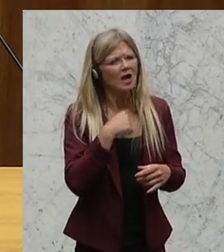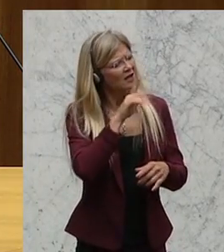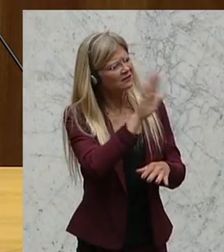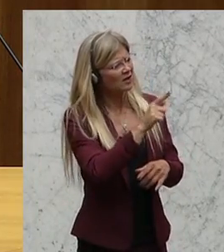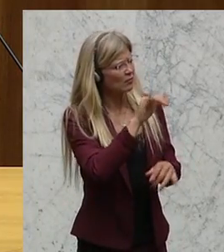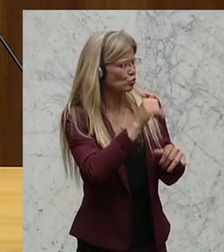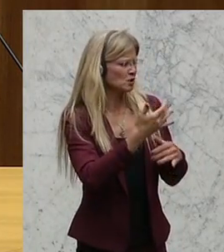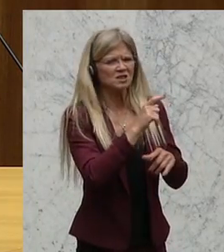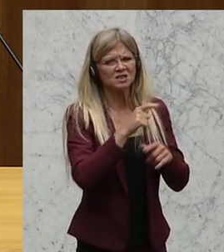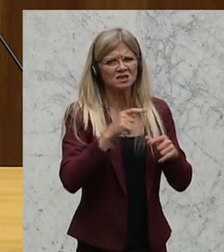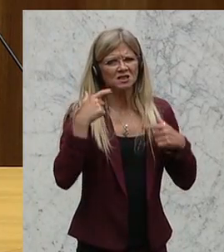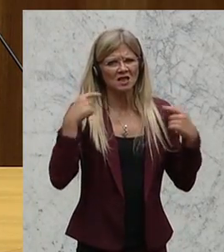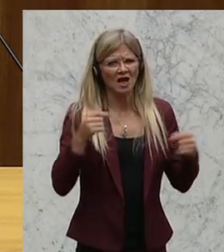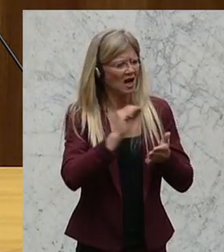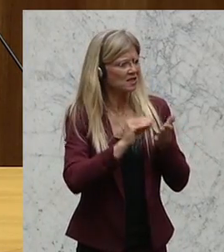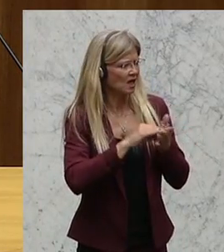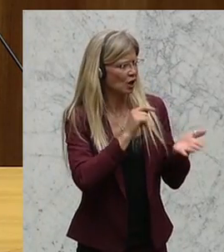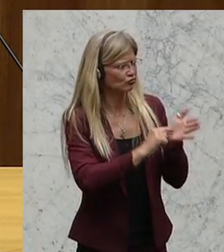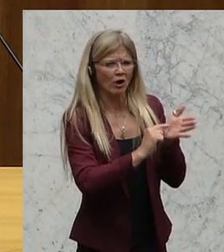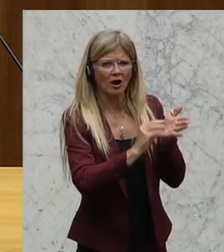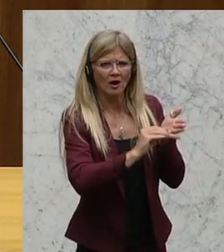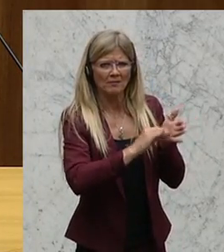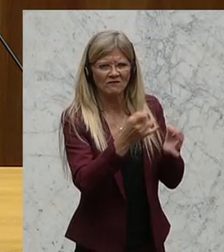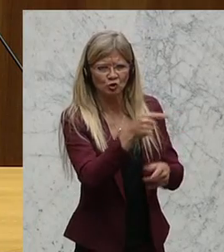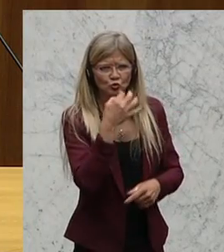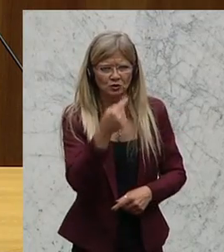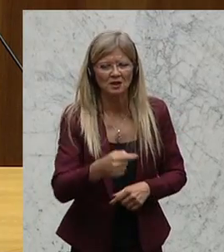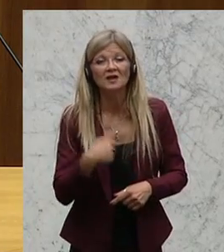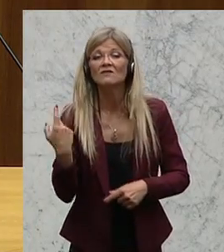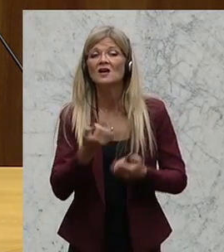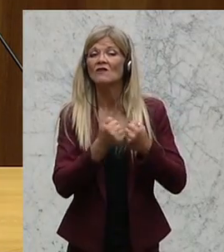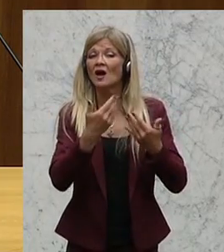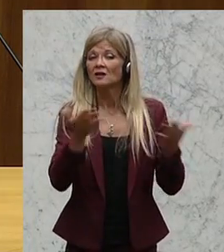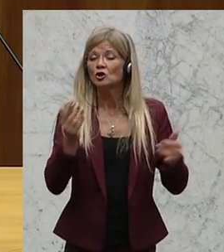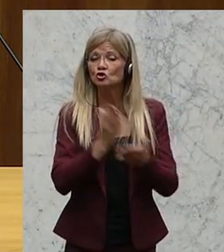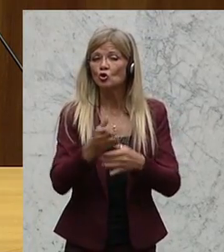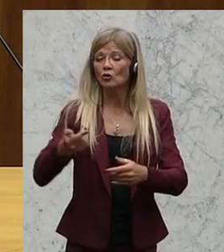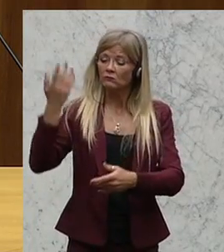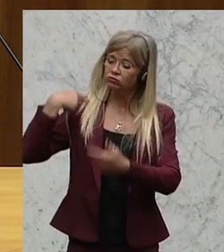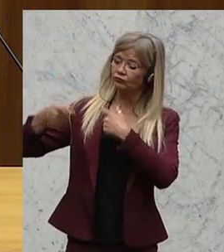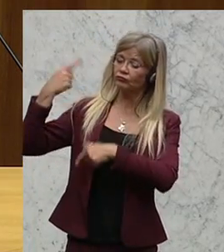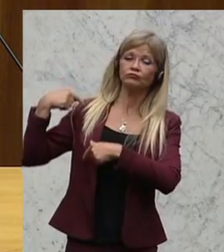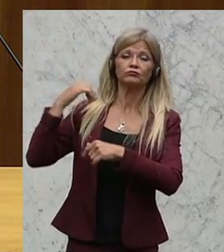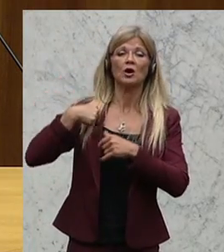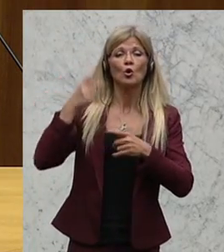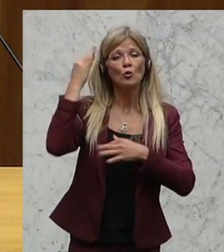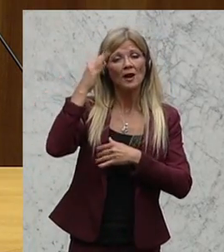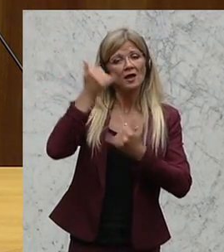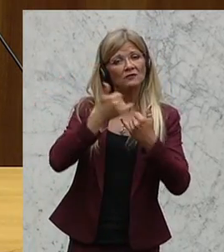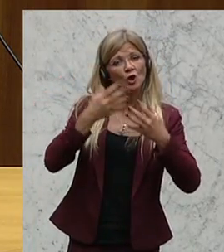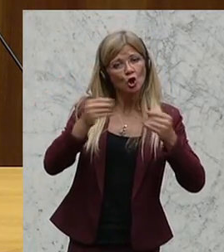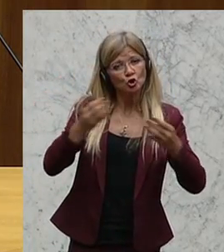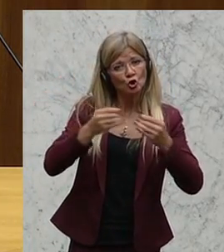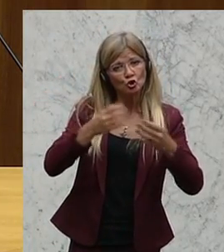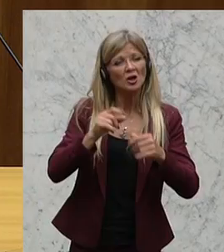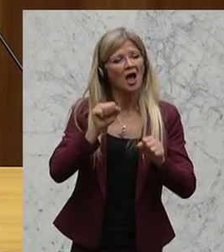muss. Wir Freiheitlichen haben davor immer gewarnt und wir Freiheitlichen haben uns auch schon jahrelang Gedanken darüber gemacht, über Lösungsansätze, auch wenn Sie das wegreden wollen.